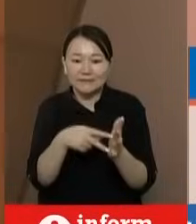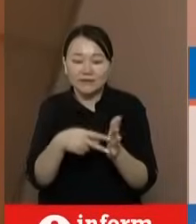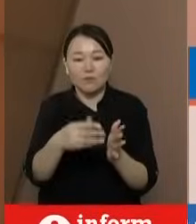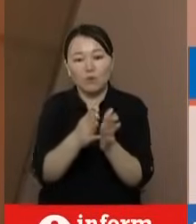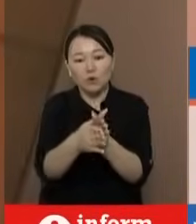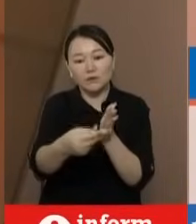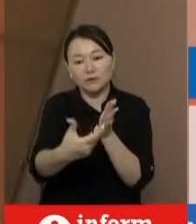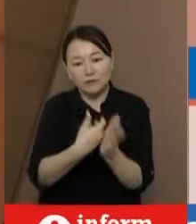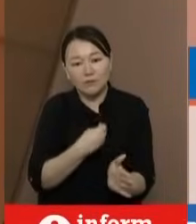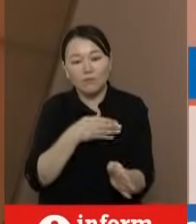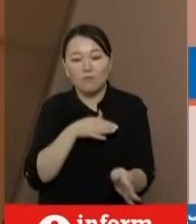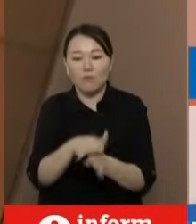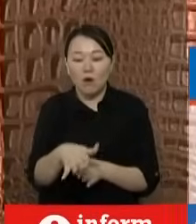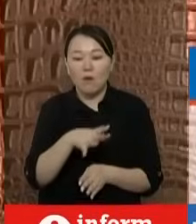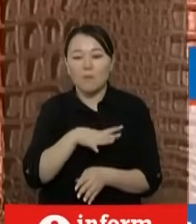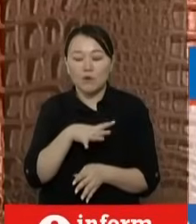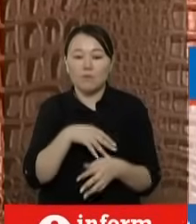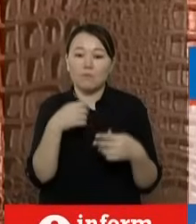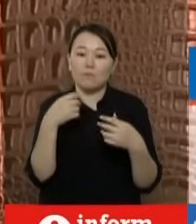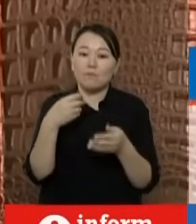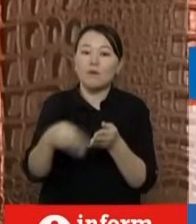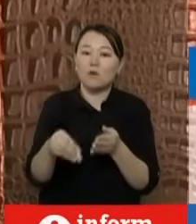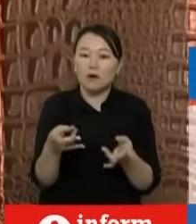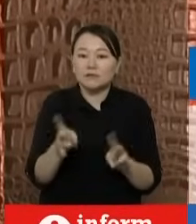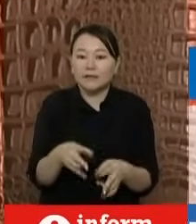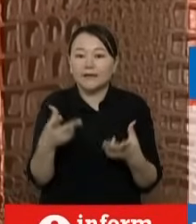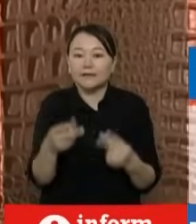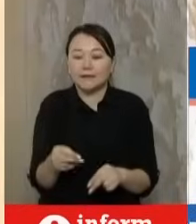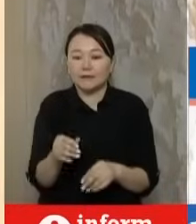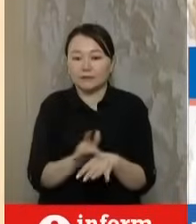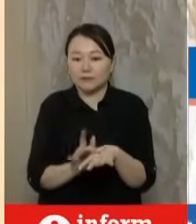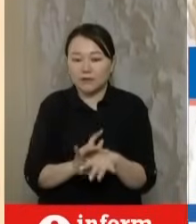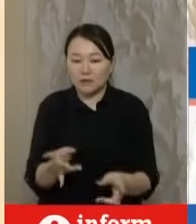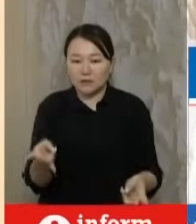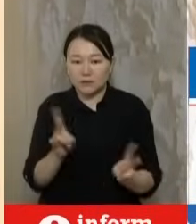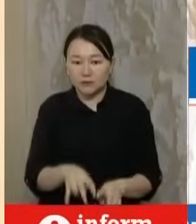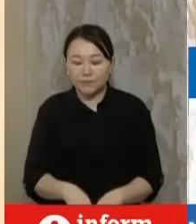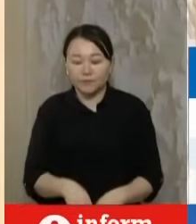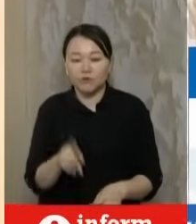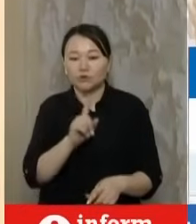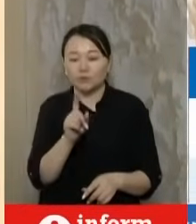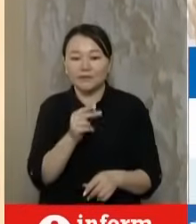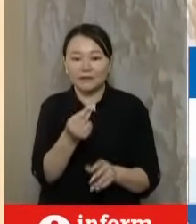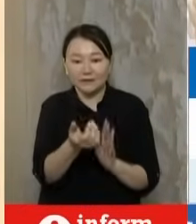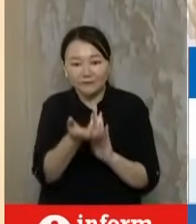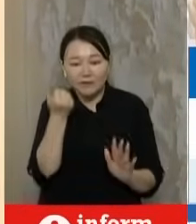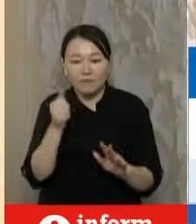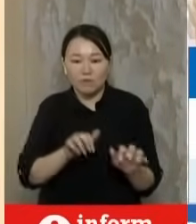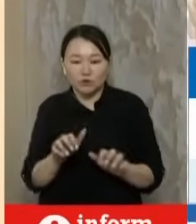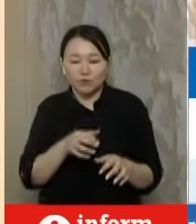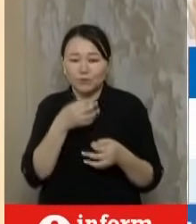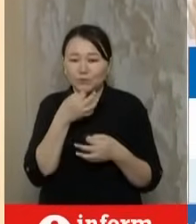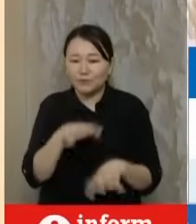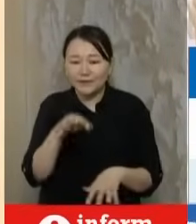предоплату или полную сумму. Покупатель остается без средств и без товара. Чтобы завладеть деньгами, мошенники идут на